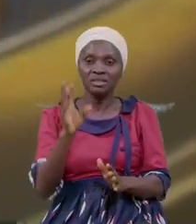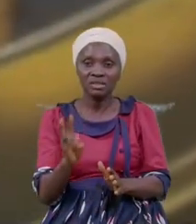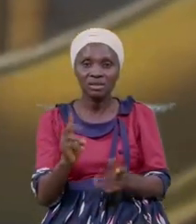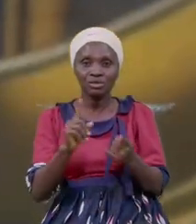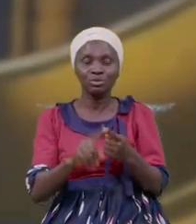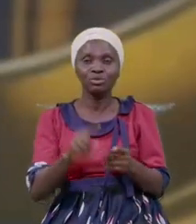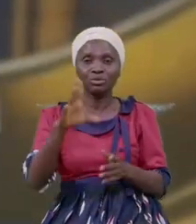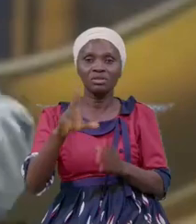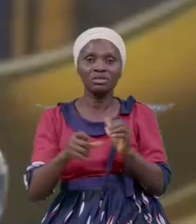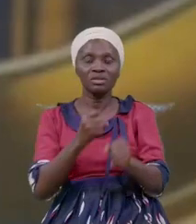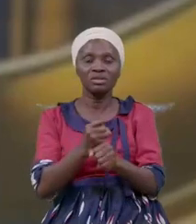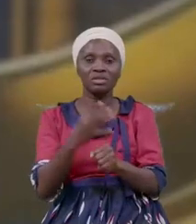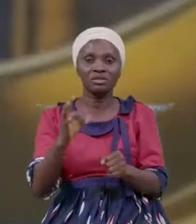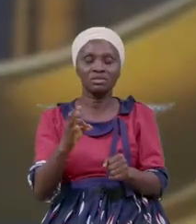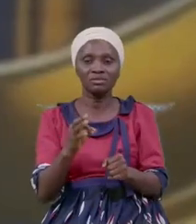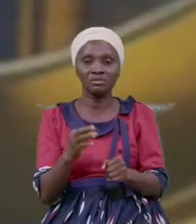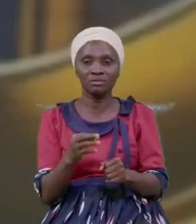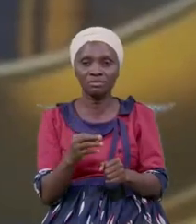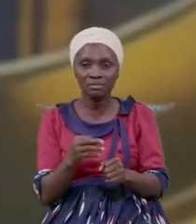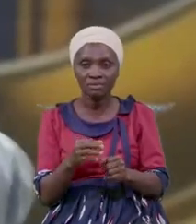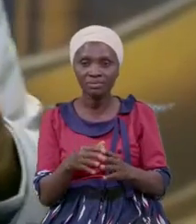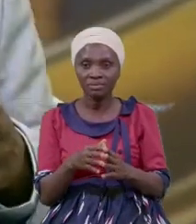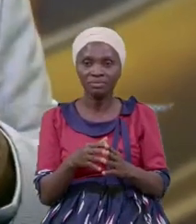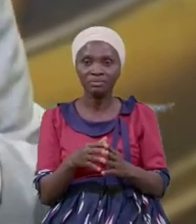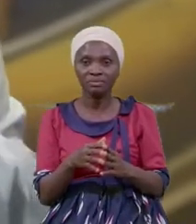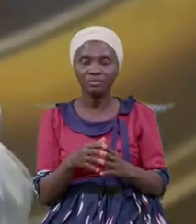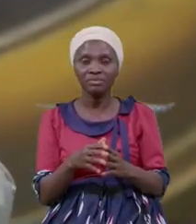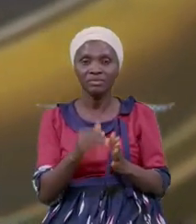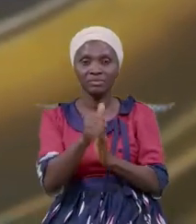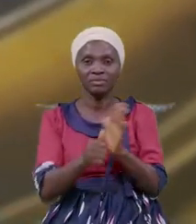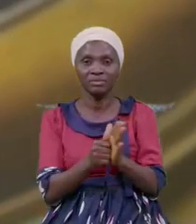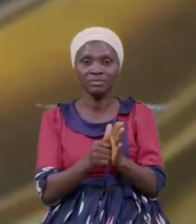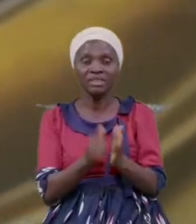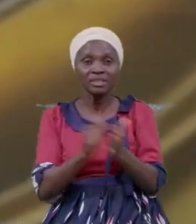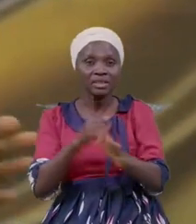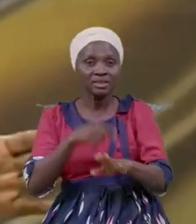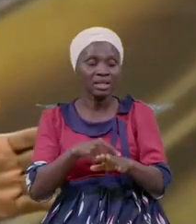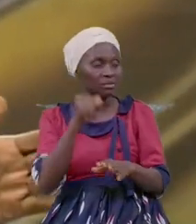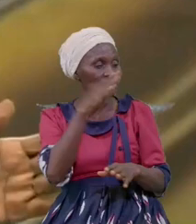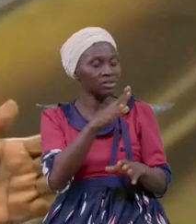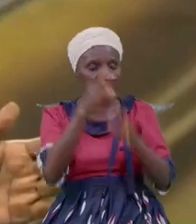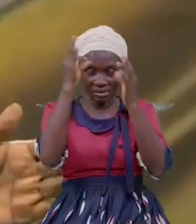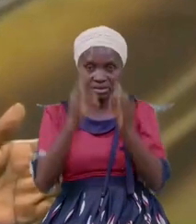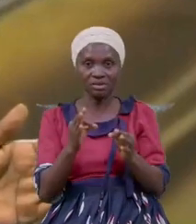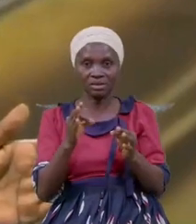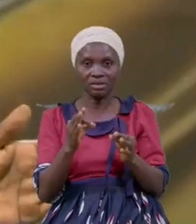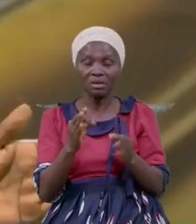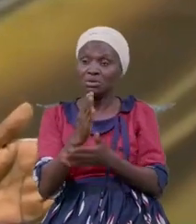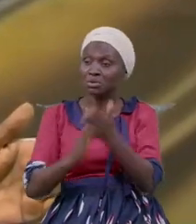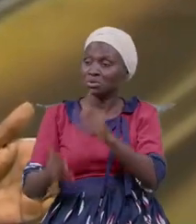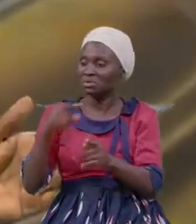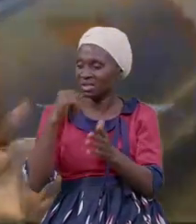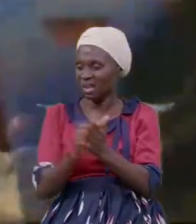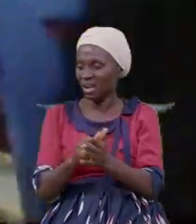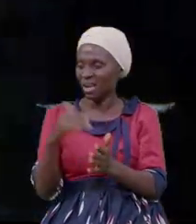elle a décidé à ce moment-là certains lui ont dit un insensé à 40 ans